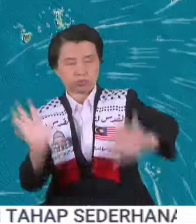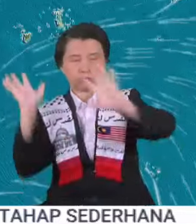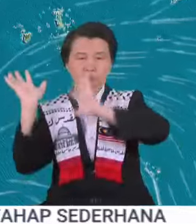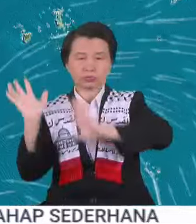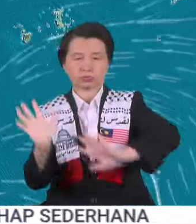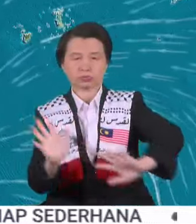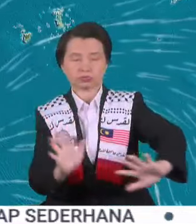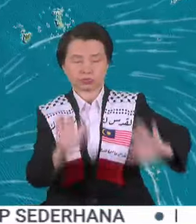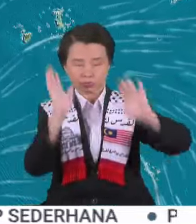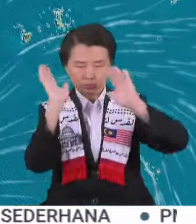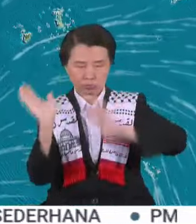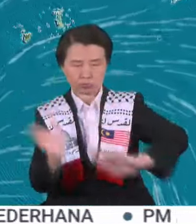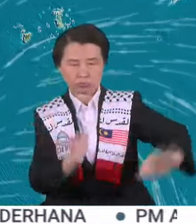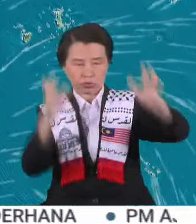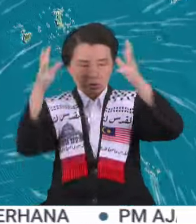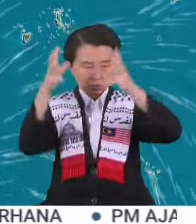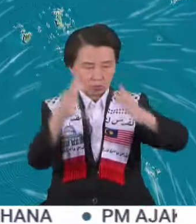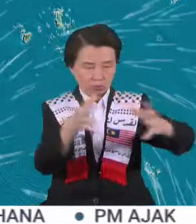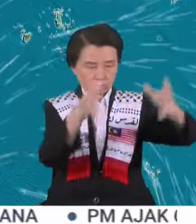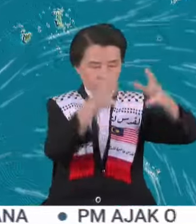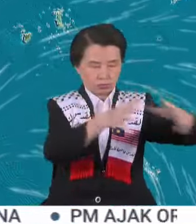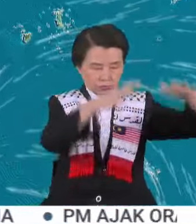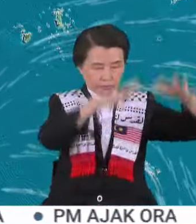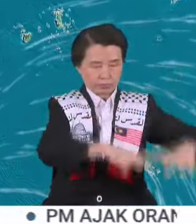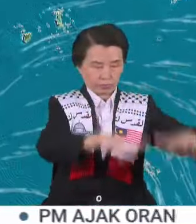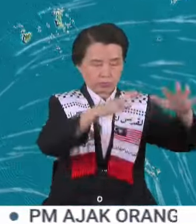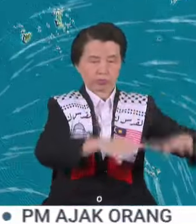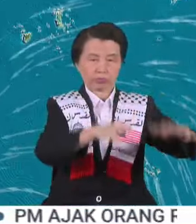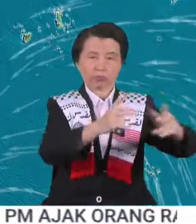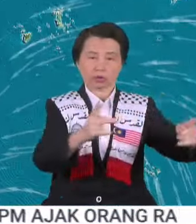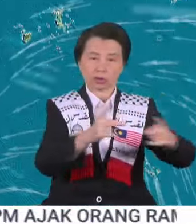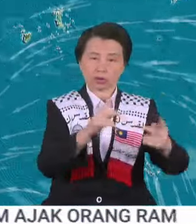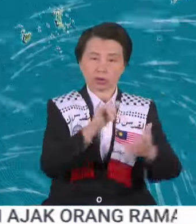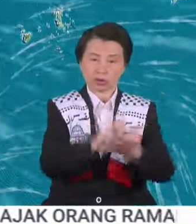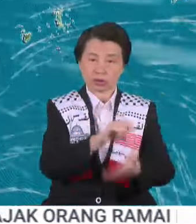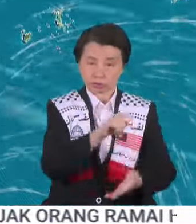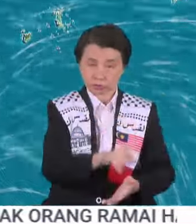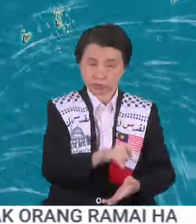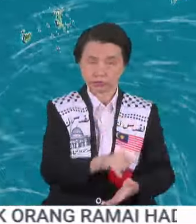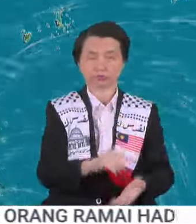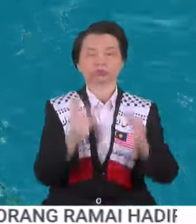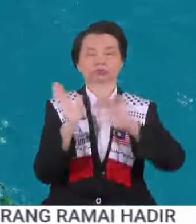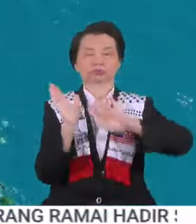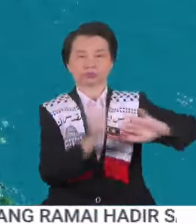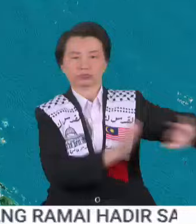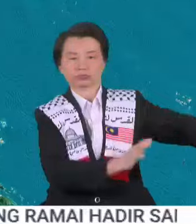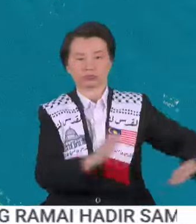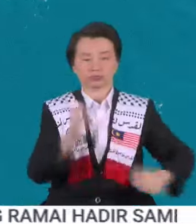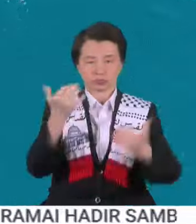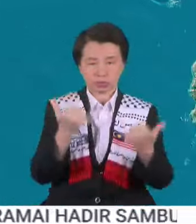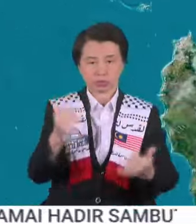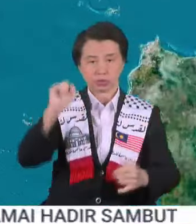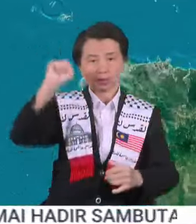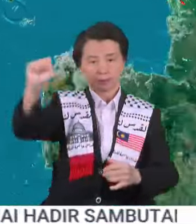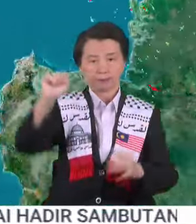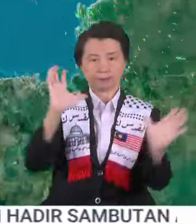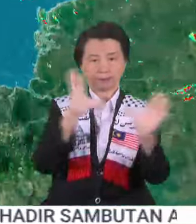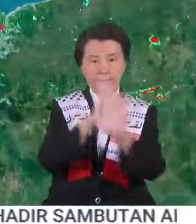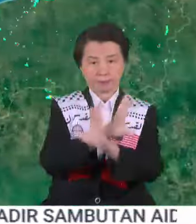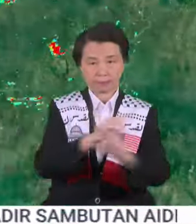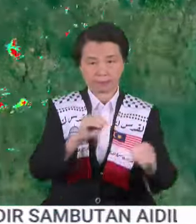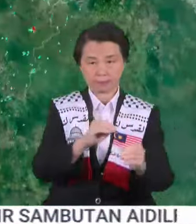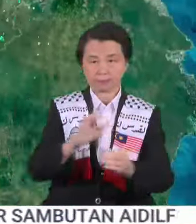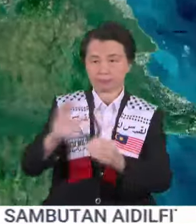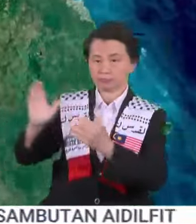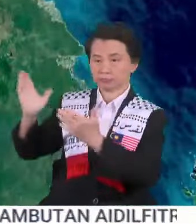dijangkakan terus menumpu dan membawa kelembapan di kawasan yang berkenaan. Seterusnya pula di Sabah dan juga Sarawak. Pada